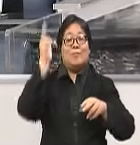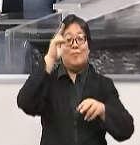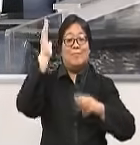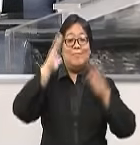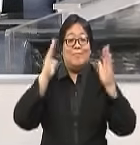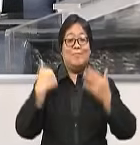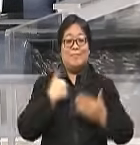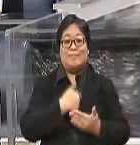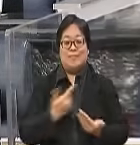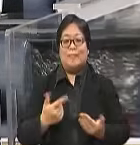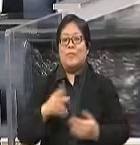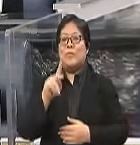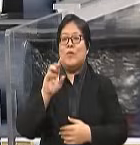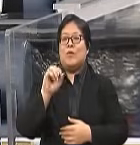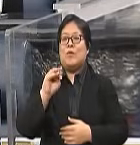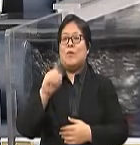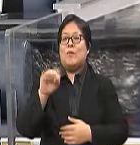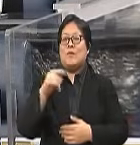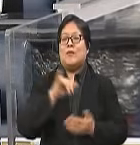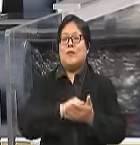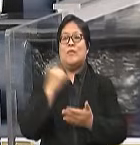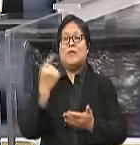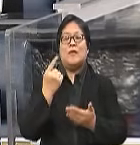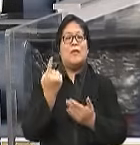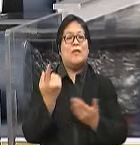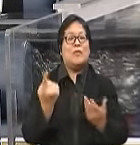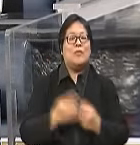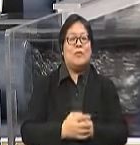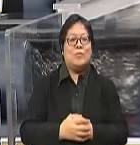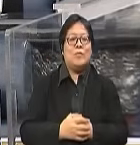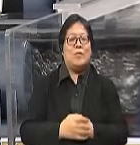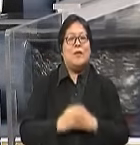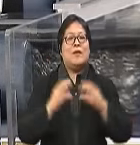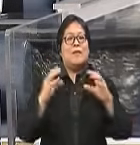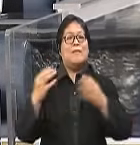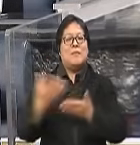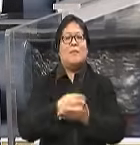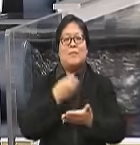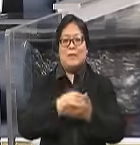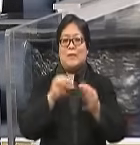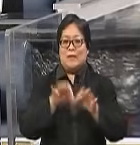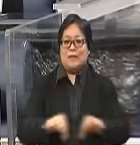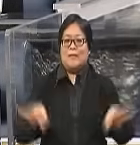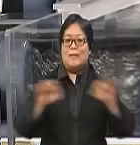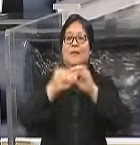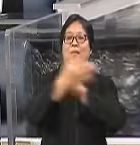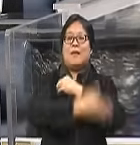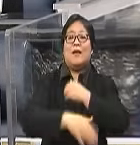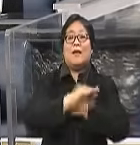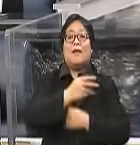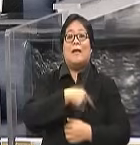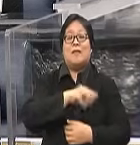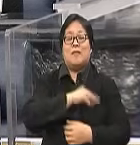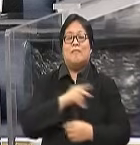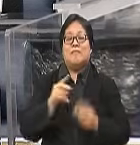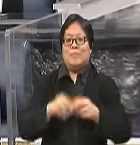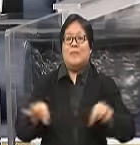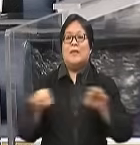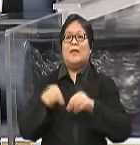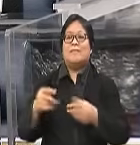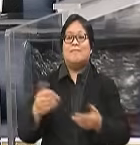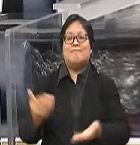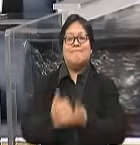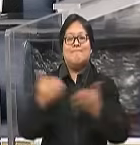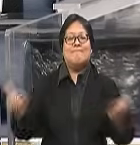dan komoditi menjadi satu apel pendapatannya penting adalah negara dan pemecahannya amat penting seandainya